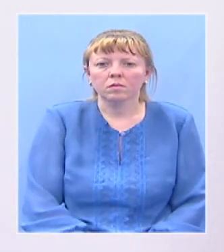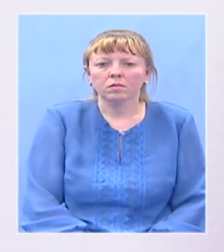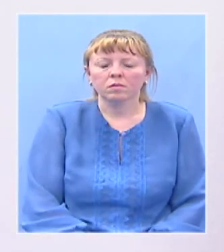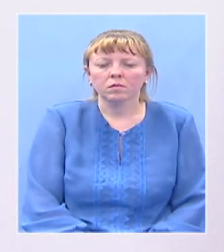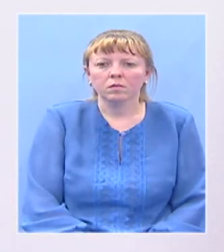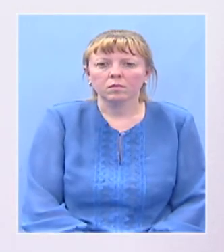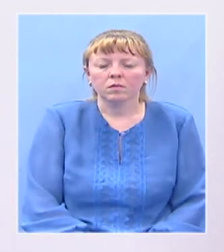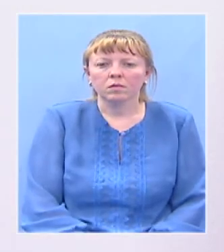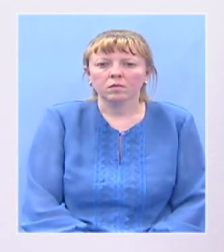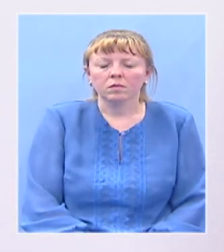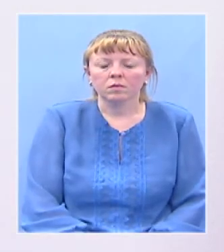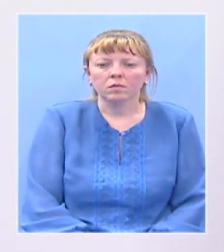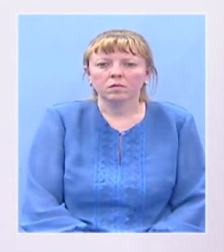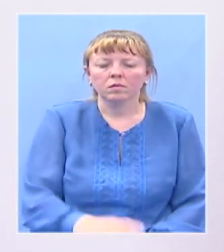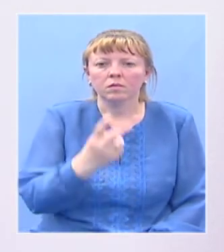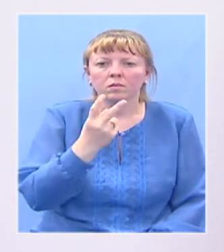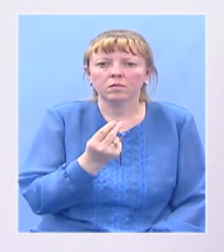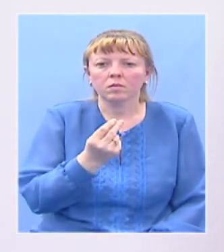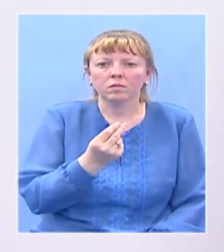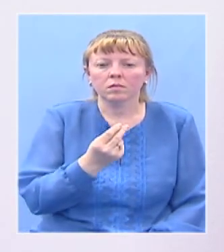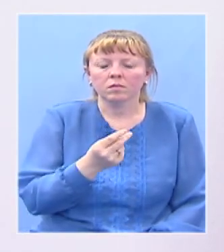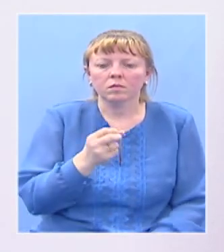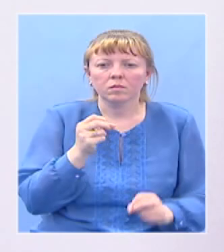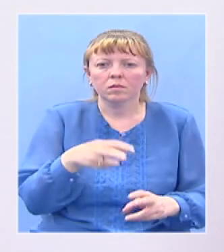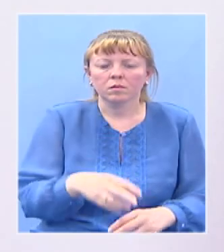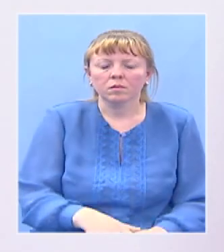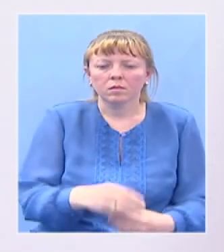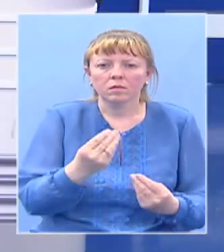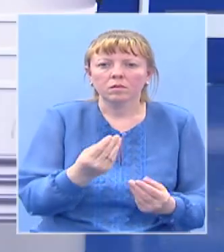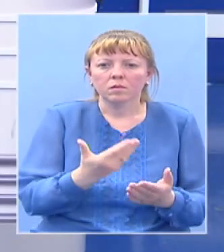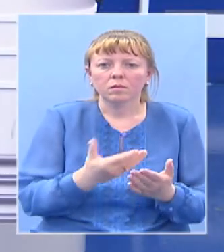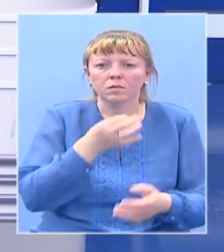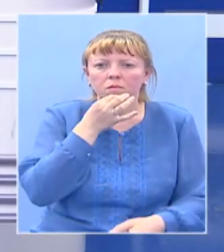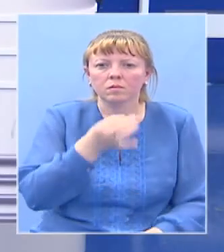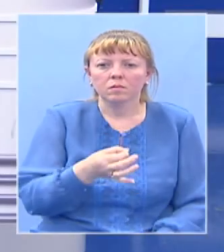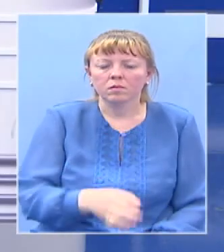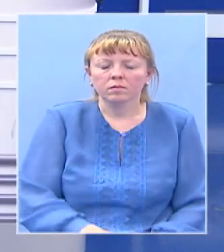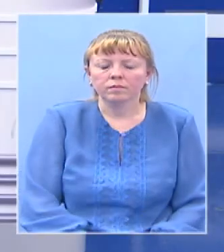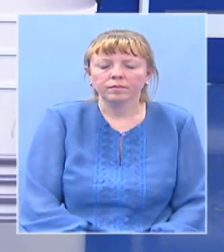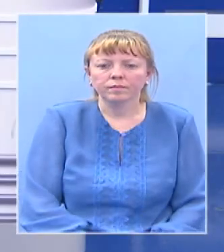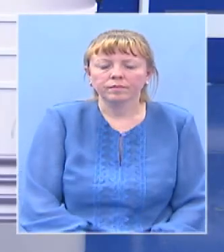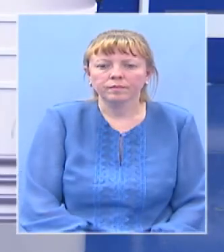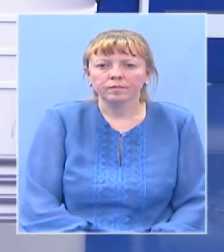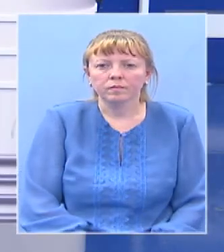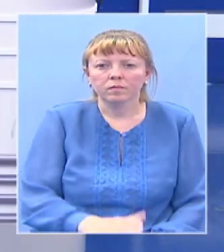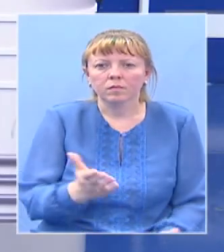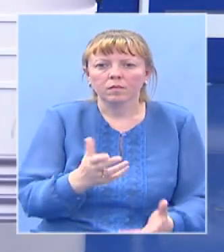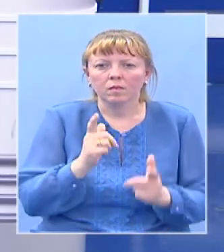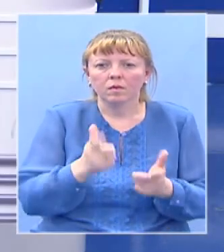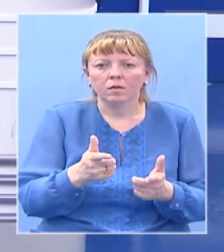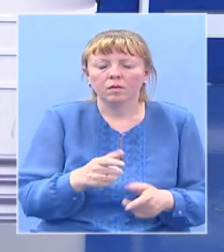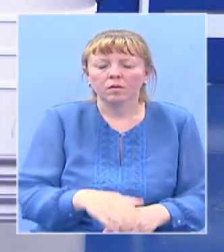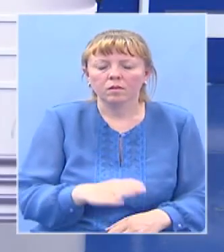варианте в течение дву дней специалист обязан рассмотреть и дать свой ответ также какие-либо согласования также